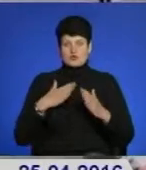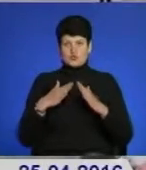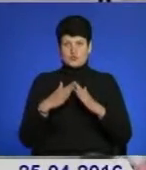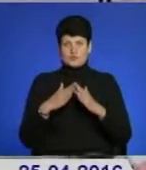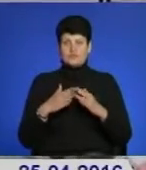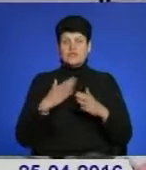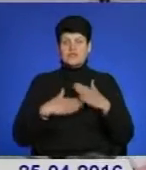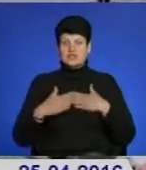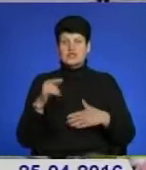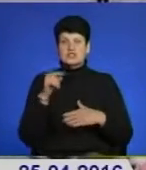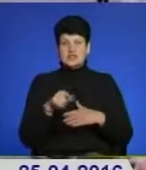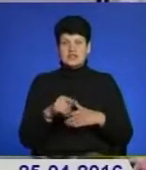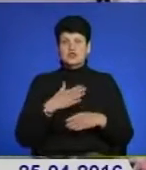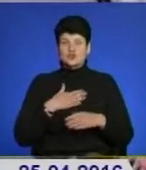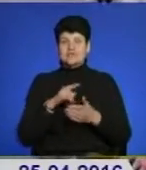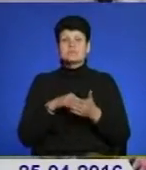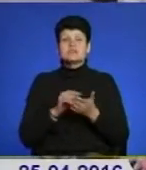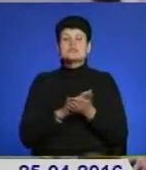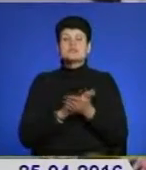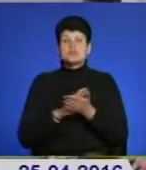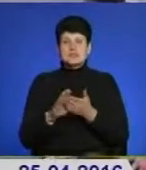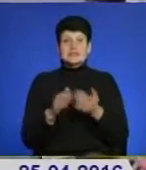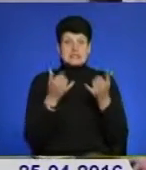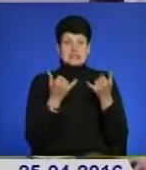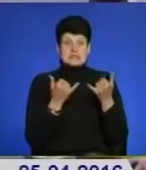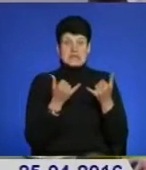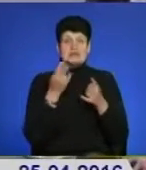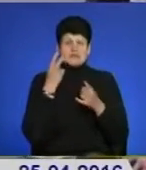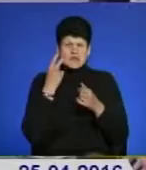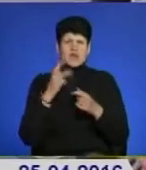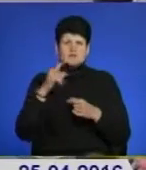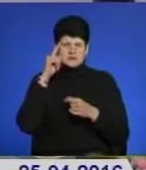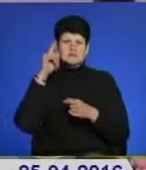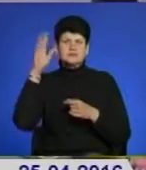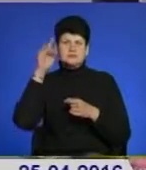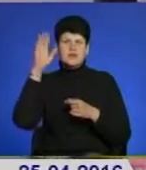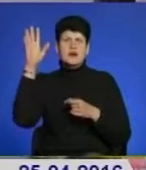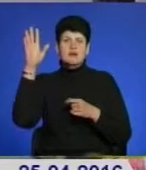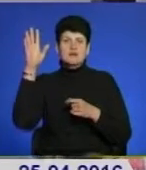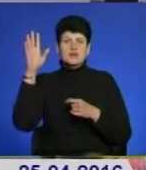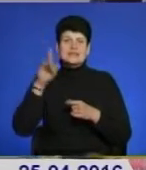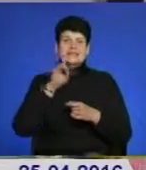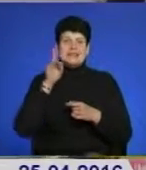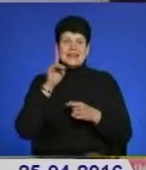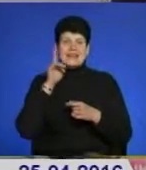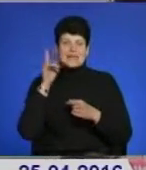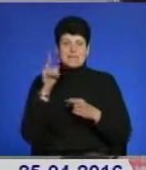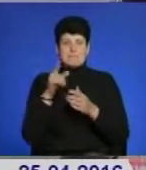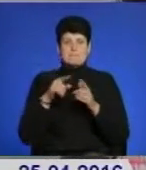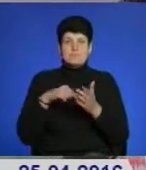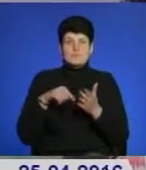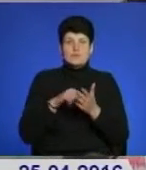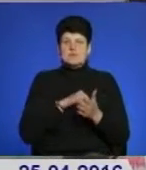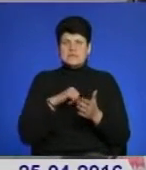те, що дійсно наше місто чисте. От зараз, ну, завжди славилося і самим зеленим містом, і самим